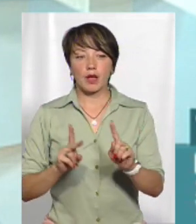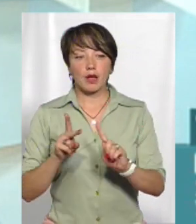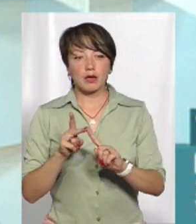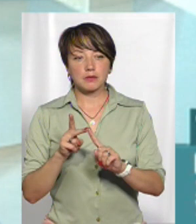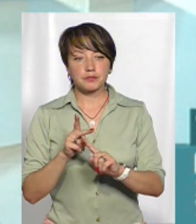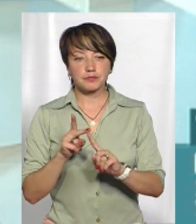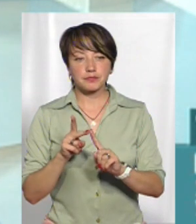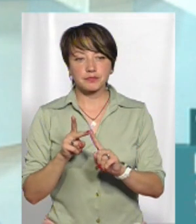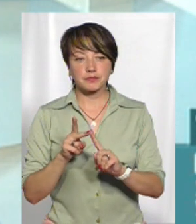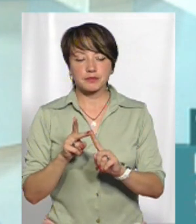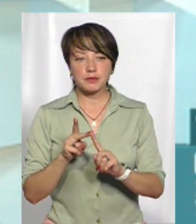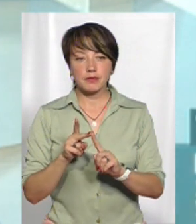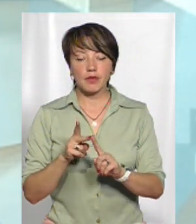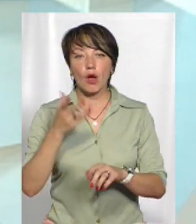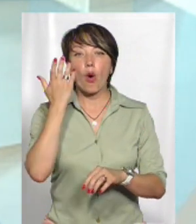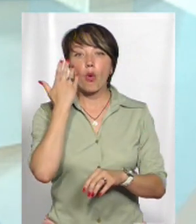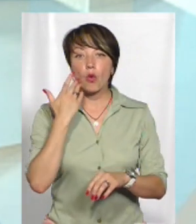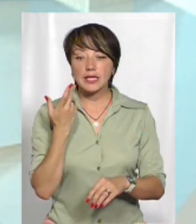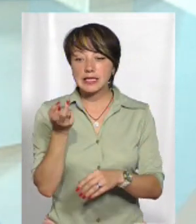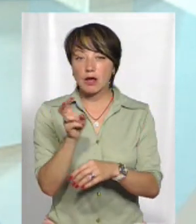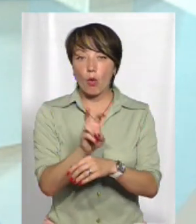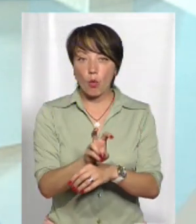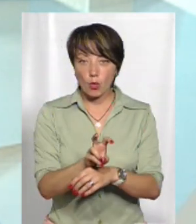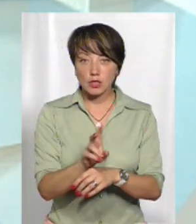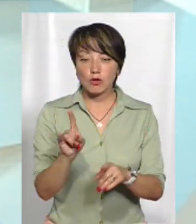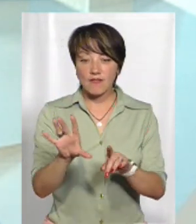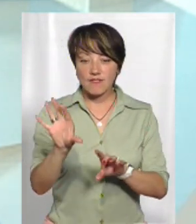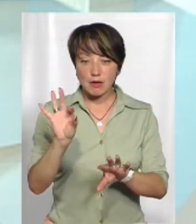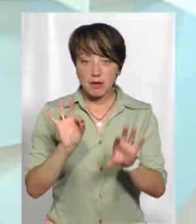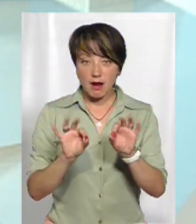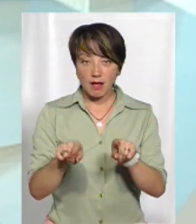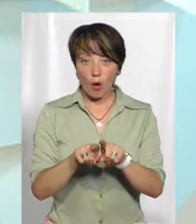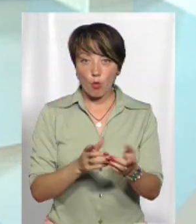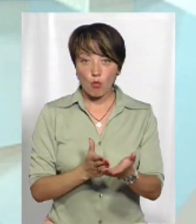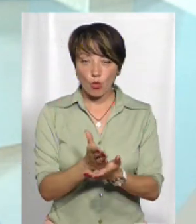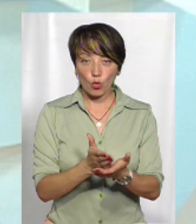Далі, по-перше, спочатку, коли вона заходить для того, щоб вибирає